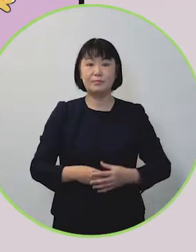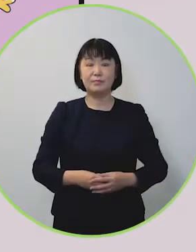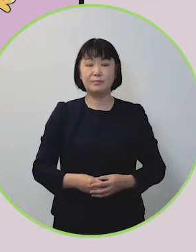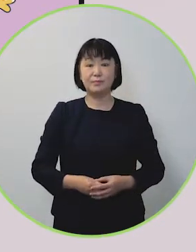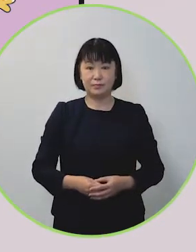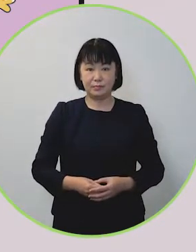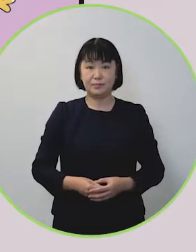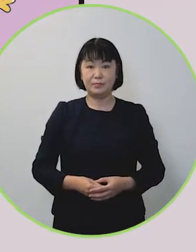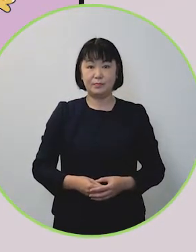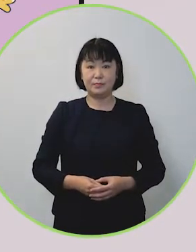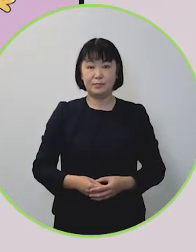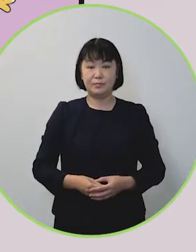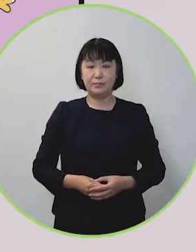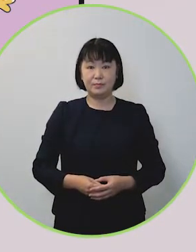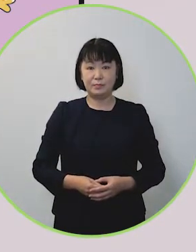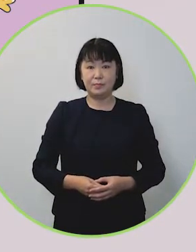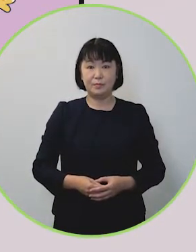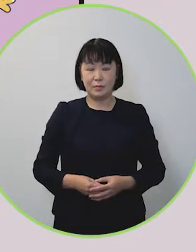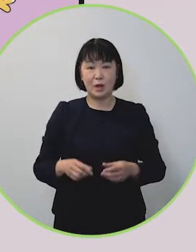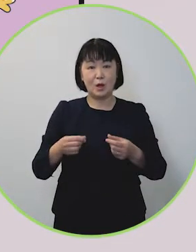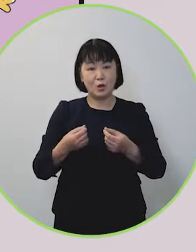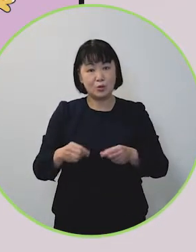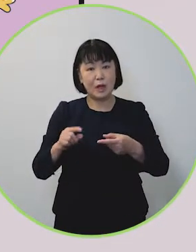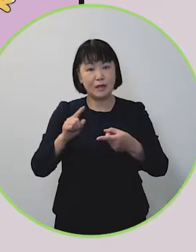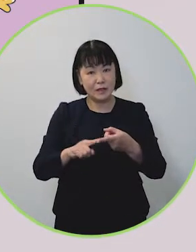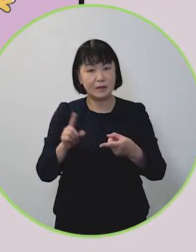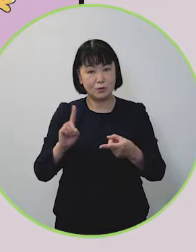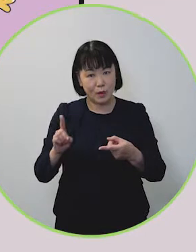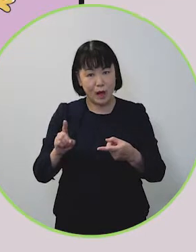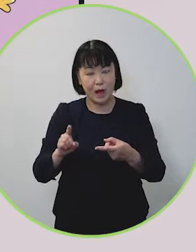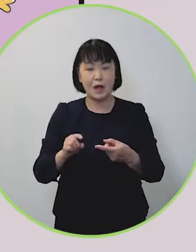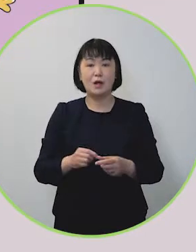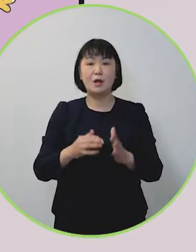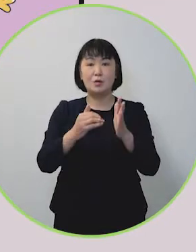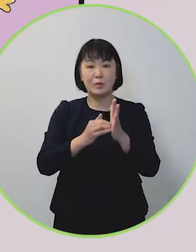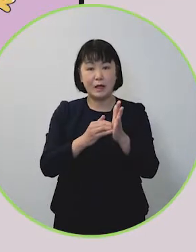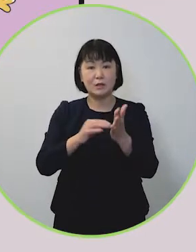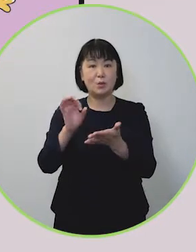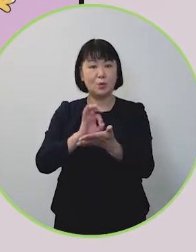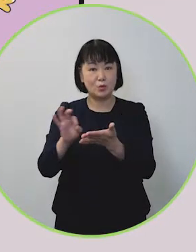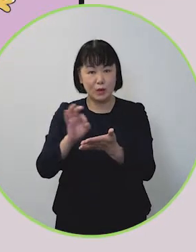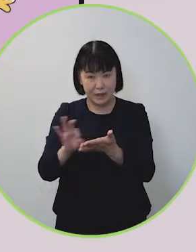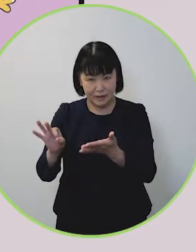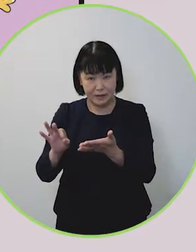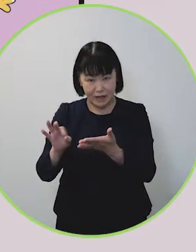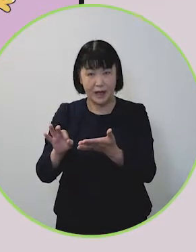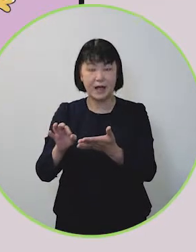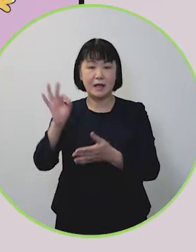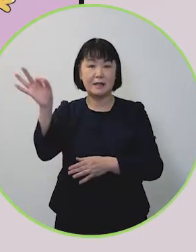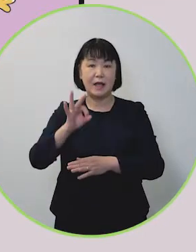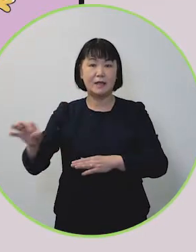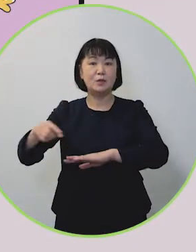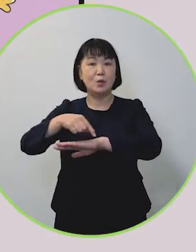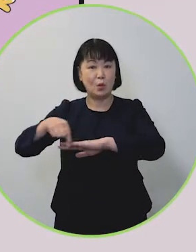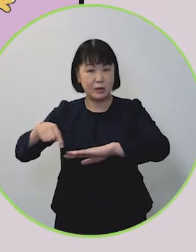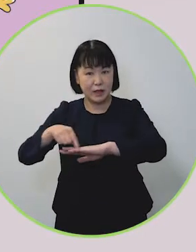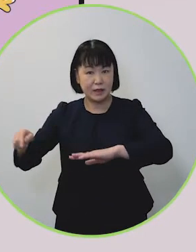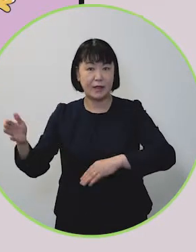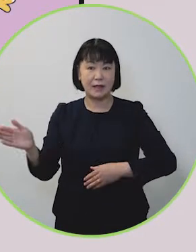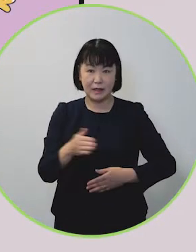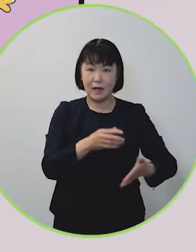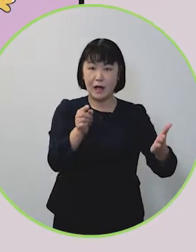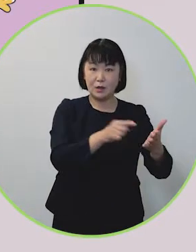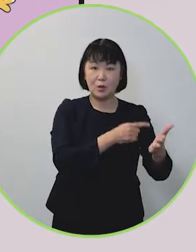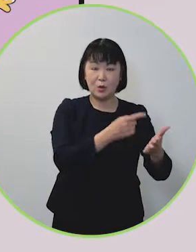のこの方向性を具体化したプラスチック使用製品の設計から廃棄物処理に至るまでの